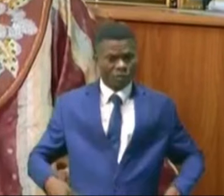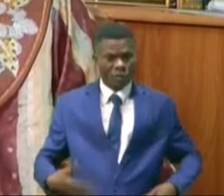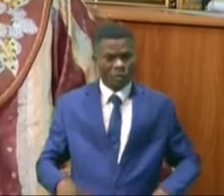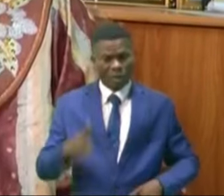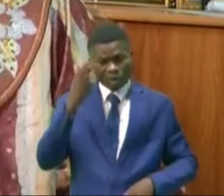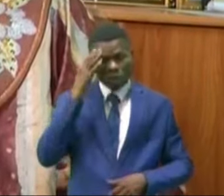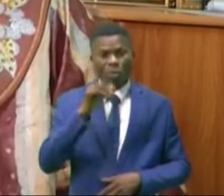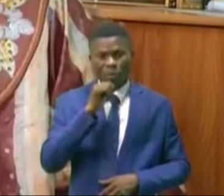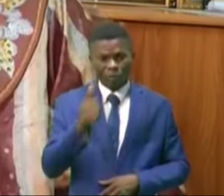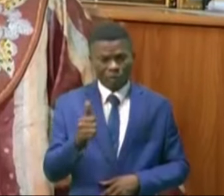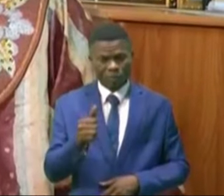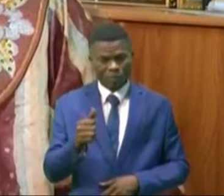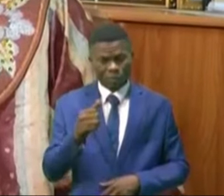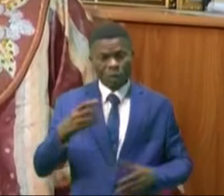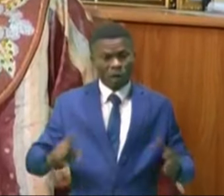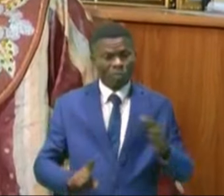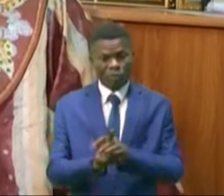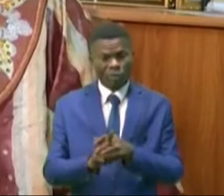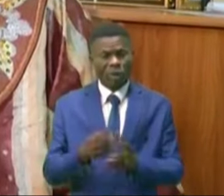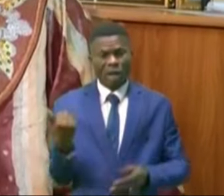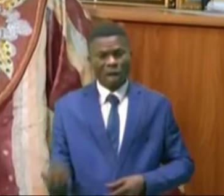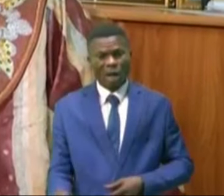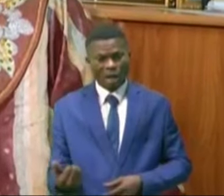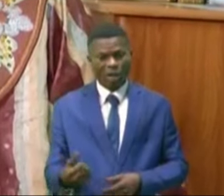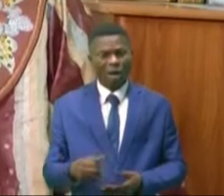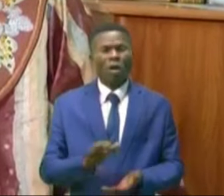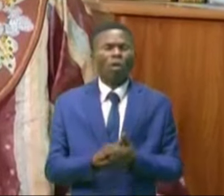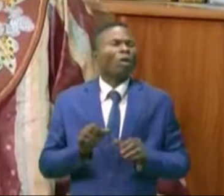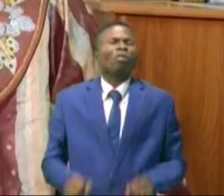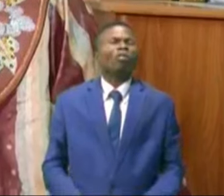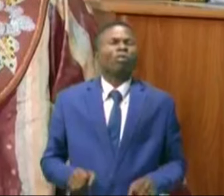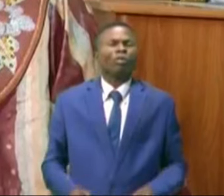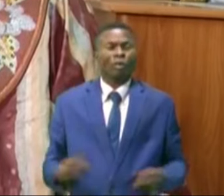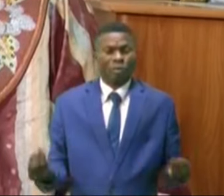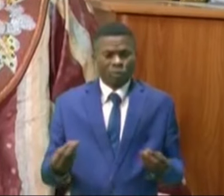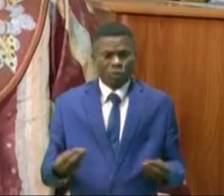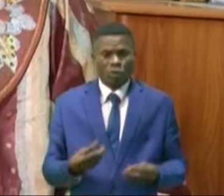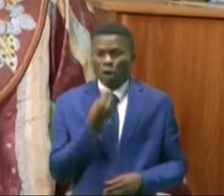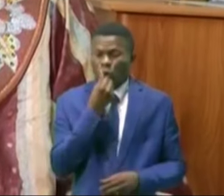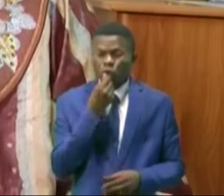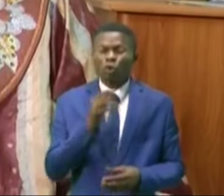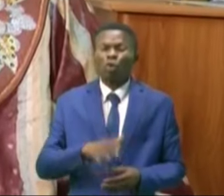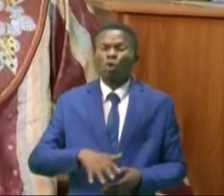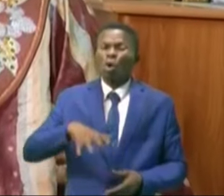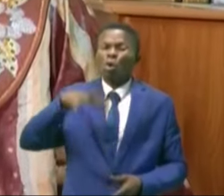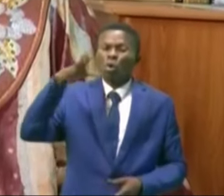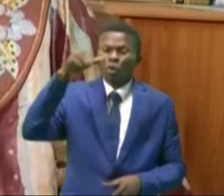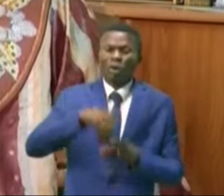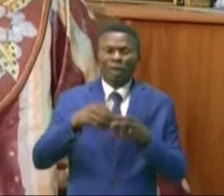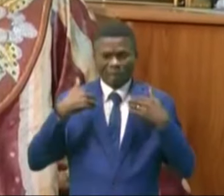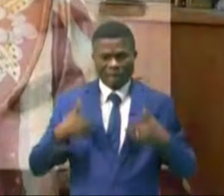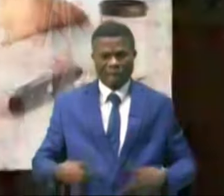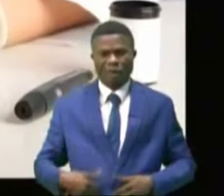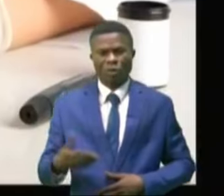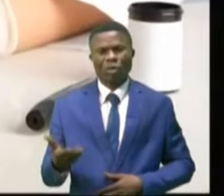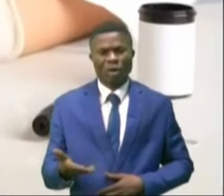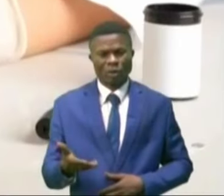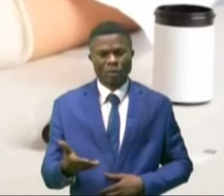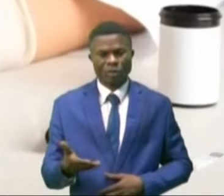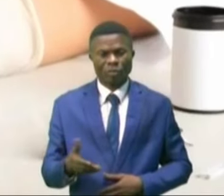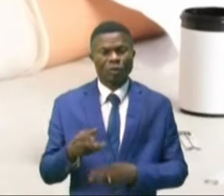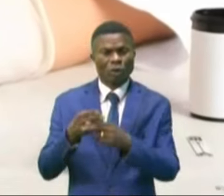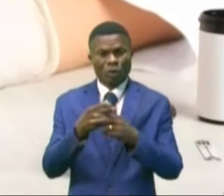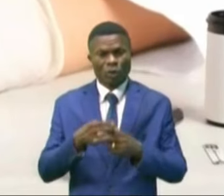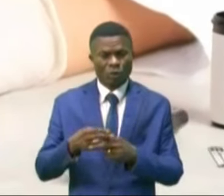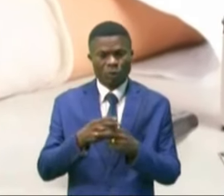sache, on va retrouver un jour cet enfant dans le coma. C'est là que ça peut entraîner beaucoup de dégâts chez l'enfant. Le contrôle